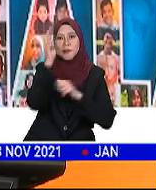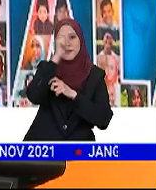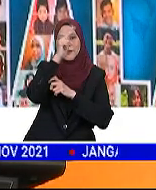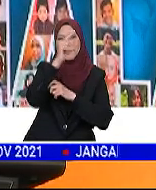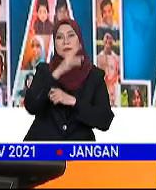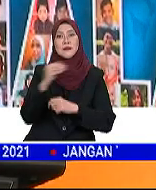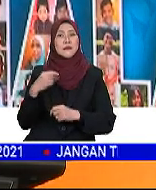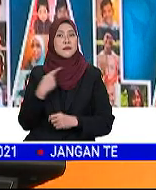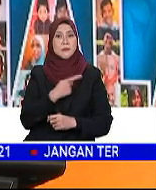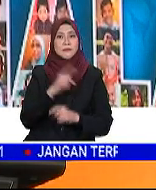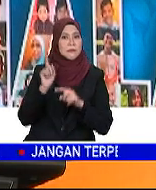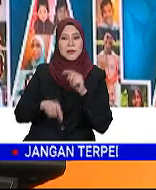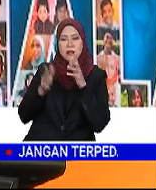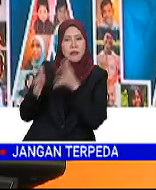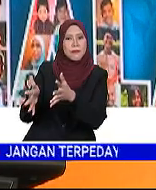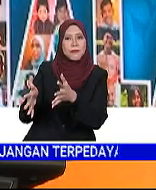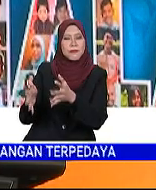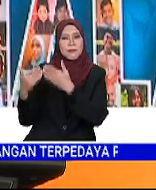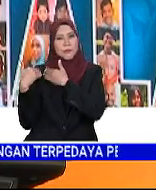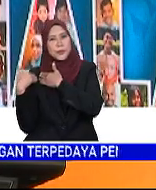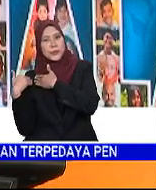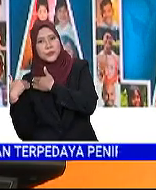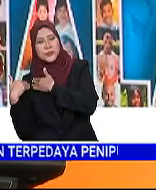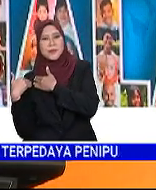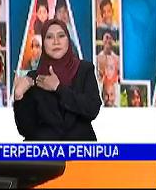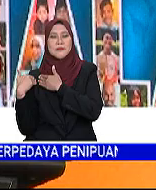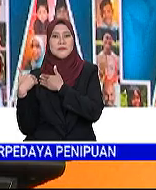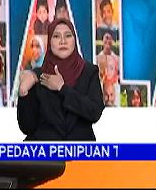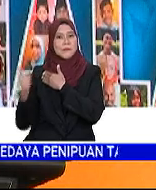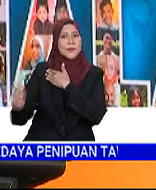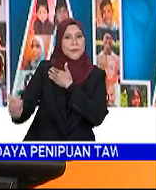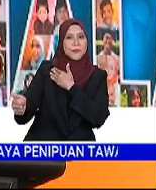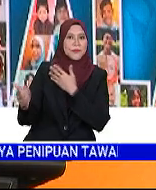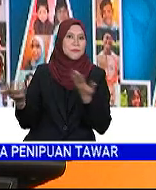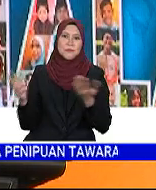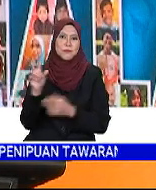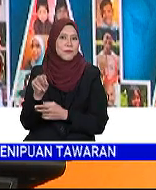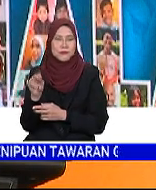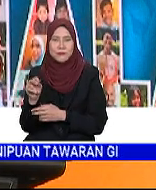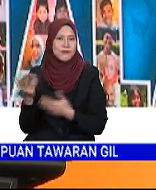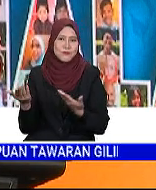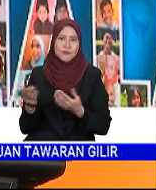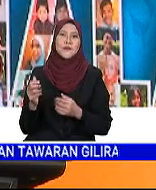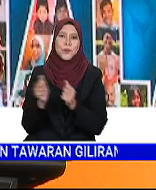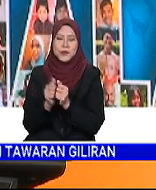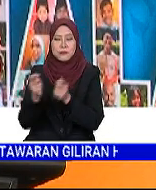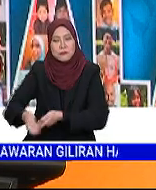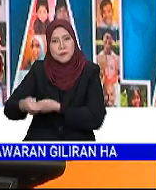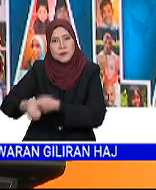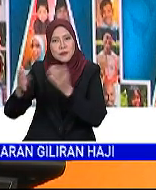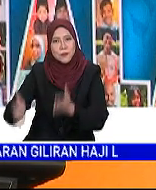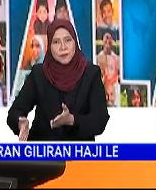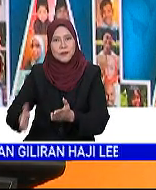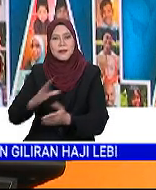dan kita tidak akan membiarkan bebanan tersebut ditanggung secara bersendirian oleh pesawah dan seluruh